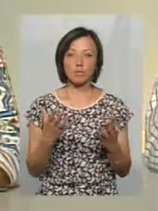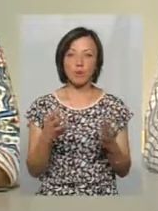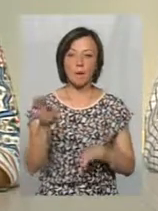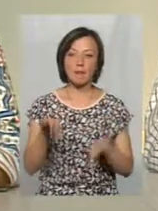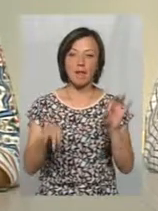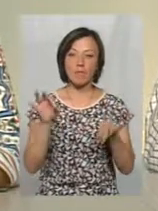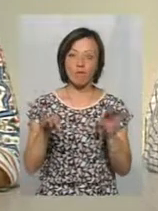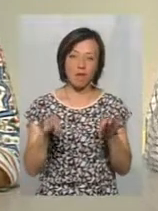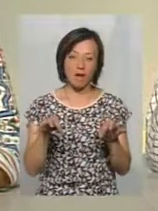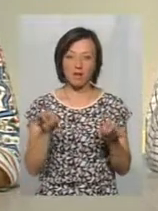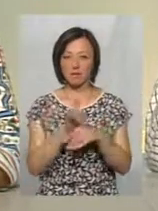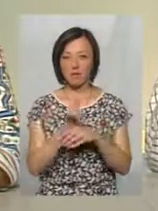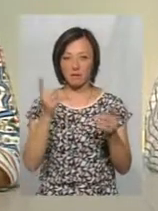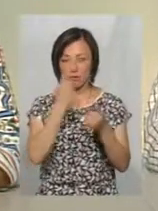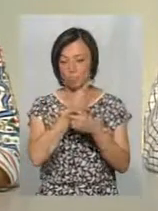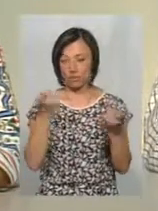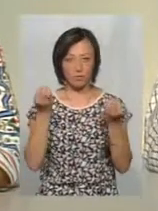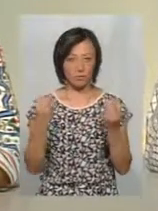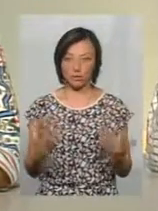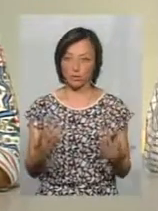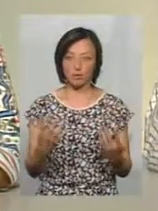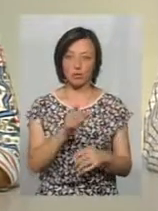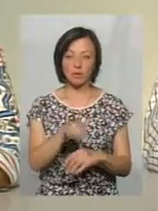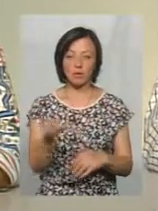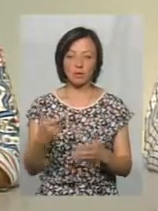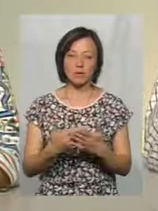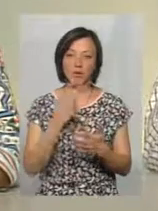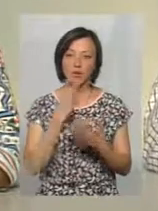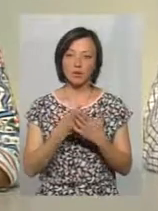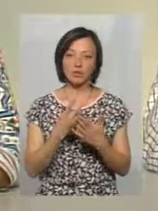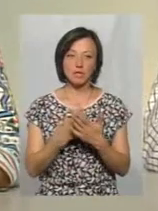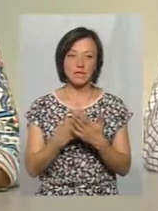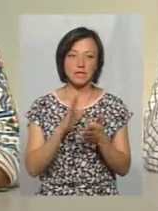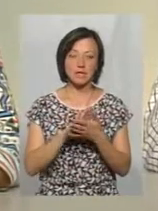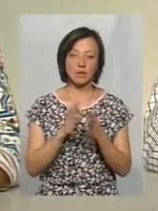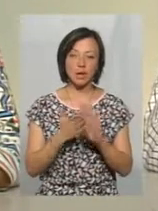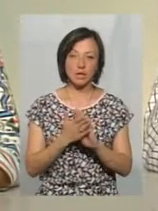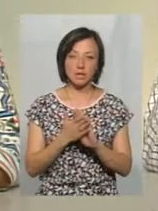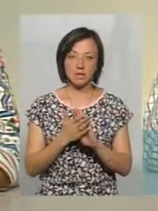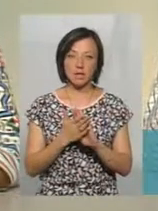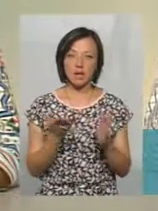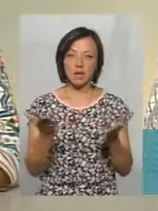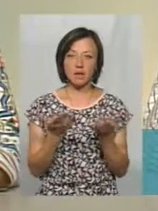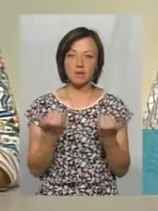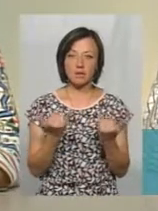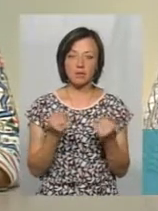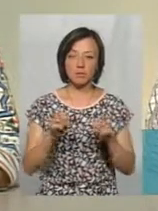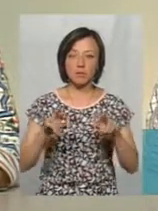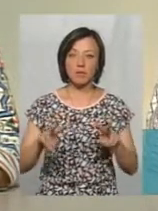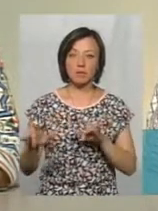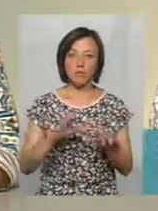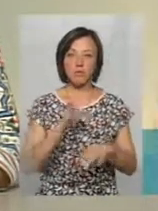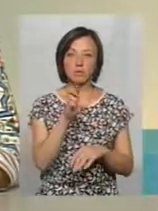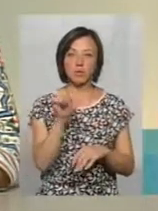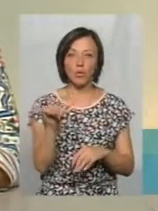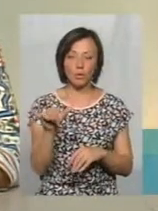маніпулювати інформацію, дуже просто вводити в оману людей. І, скажімо, ми бачили навіть ситуацію, яка оце, була спецоперація Служби